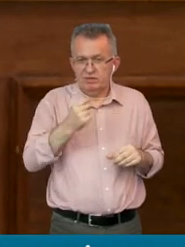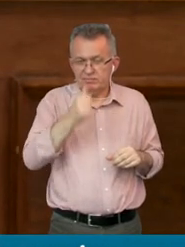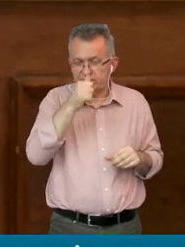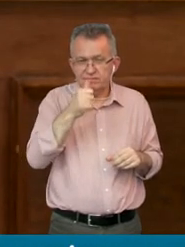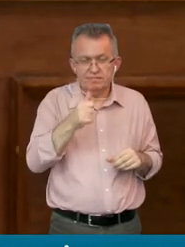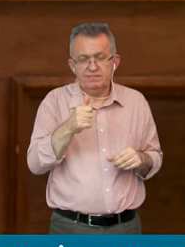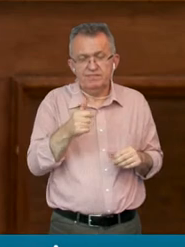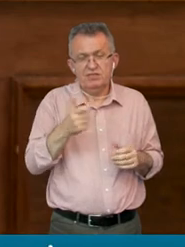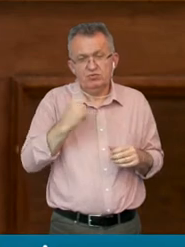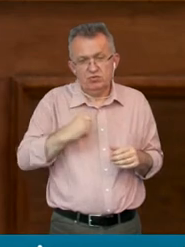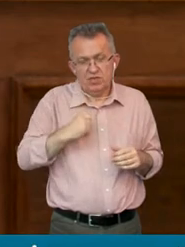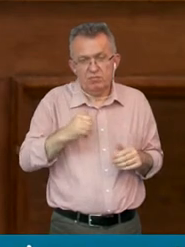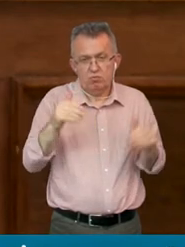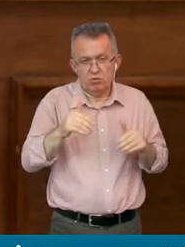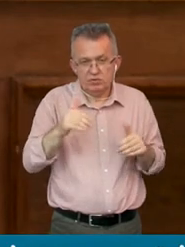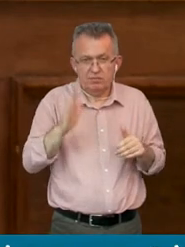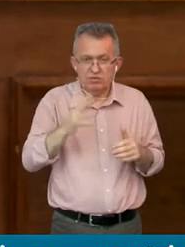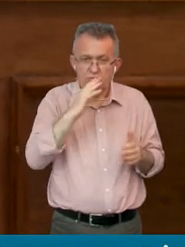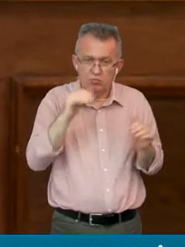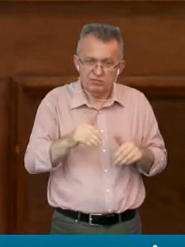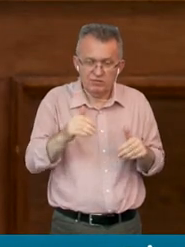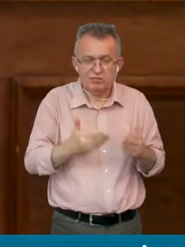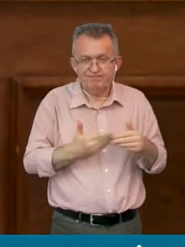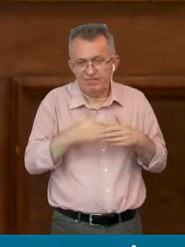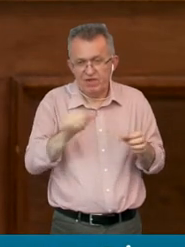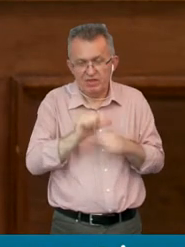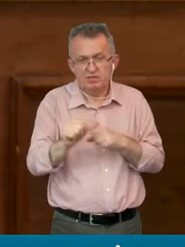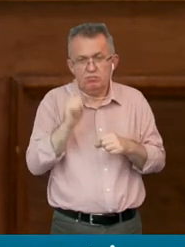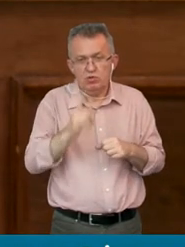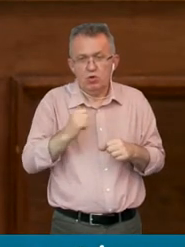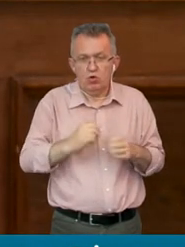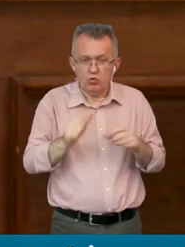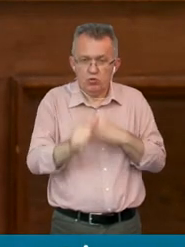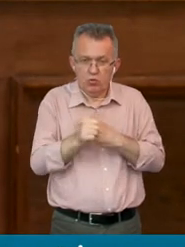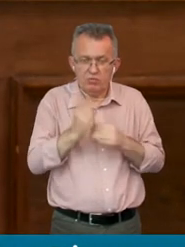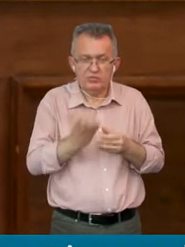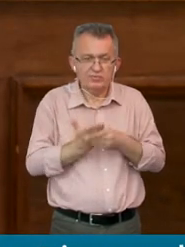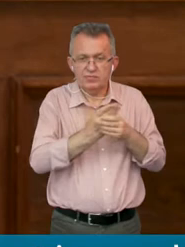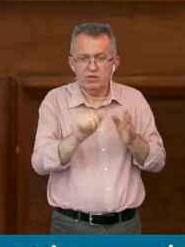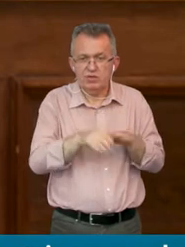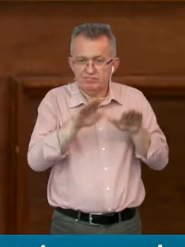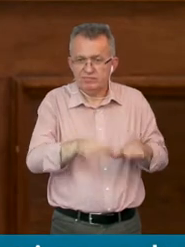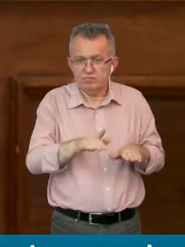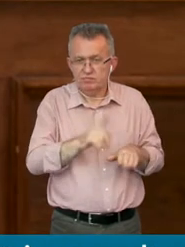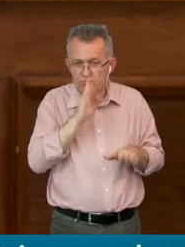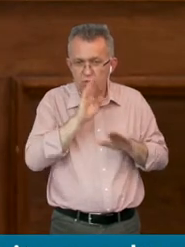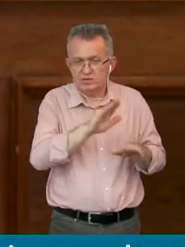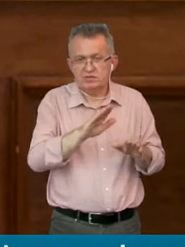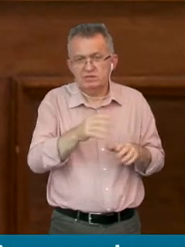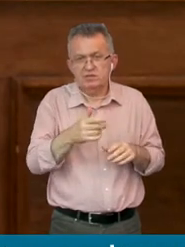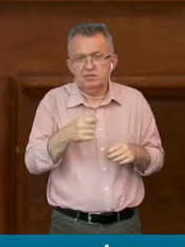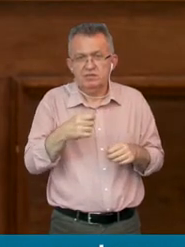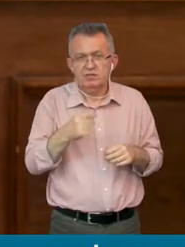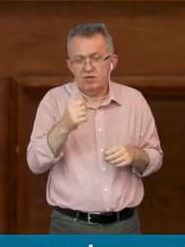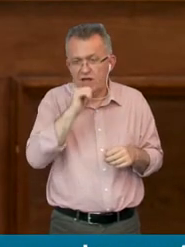więc czekamy, może się takie możliwości otworzą, dlatego musimy mieć gotową dokumentację, którą będzie można położyć na stole instytucjom zarządzającym